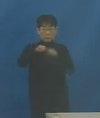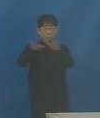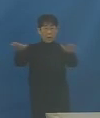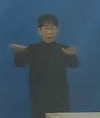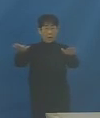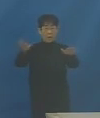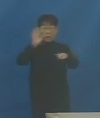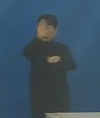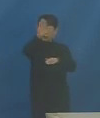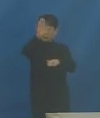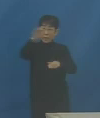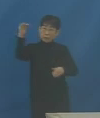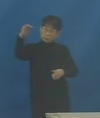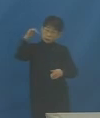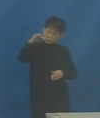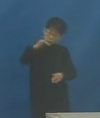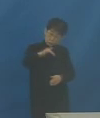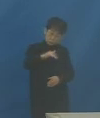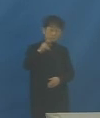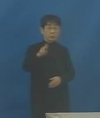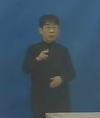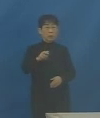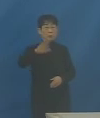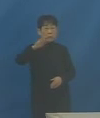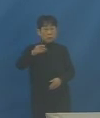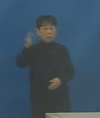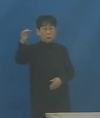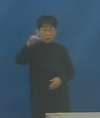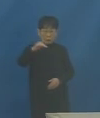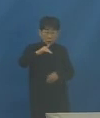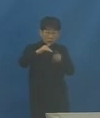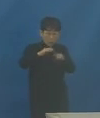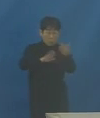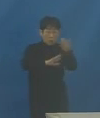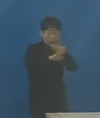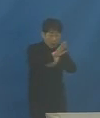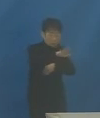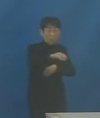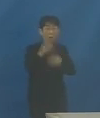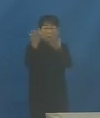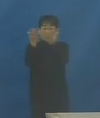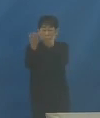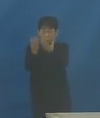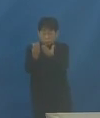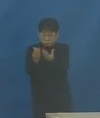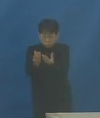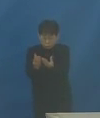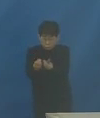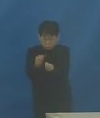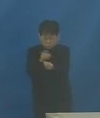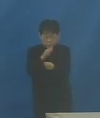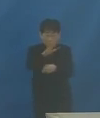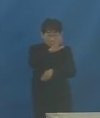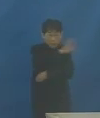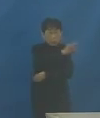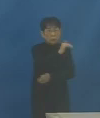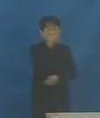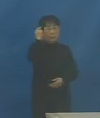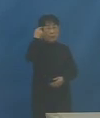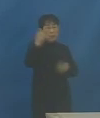収束するでしょうでその後また私たちは考えておかなければいけませんこのブースター接収をさらに